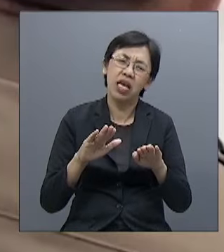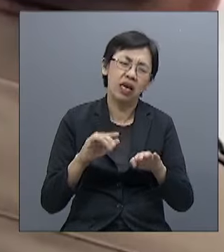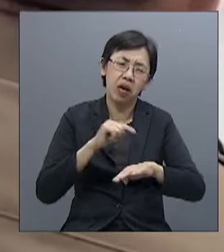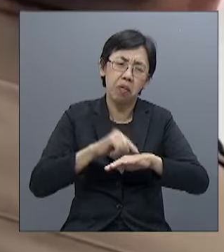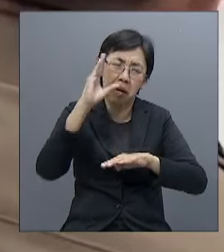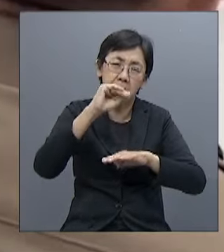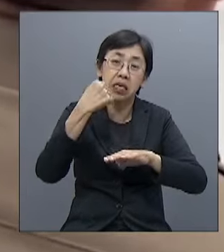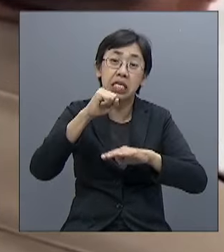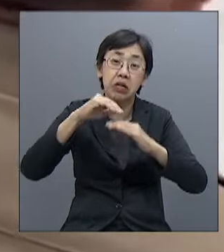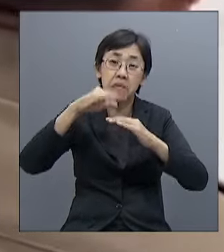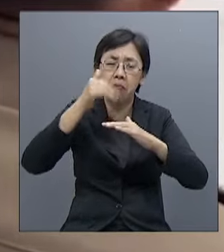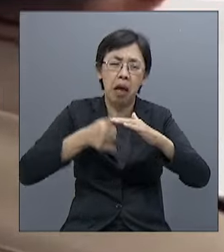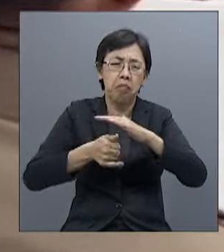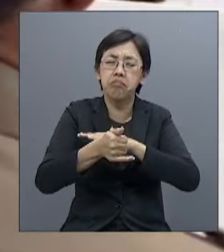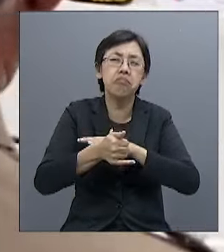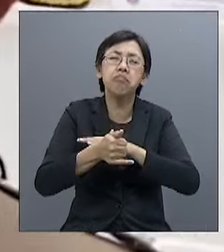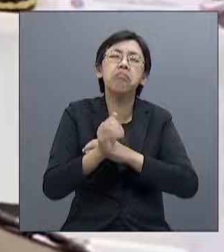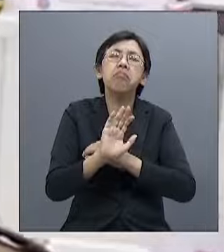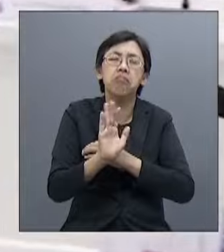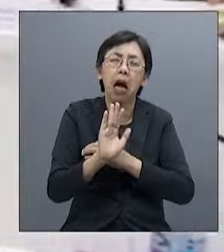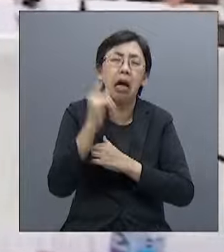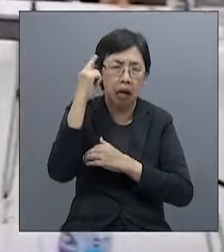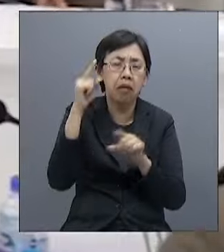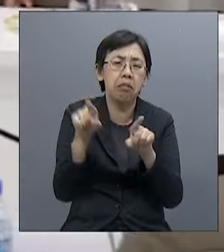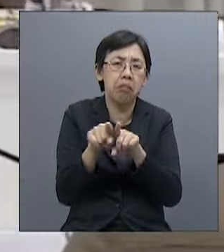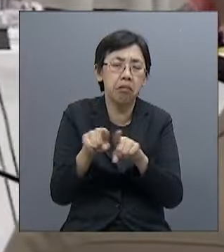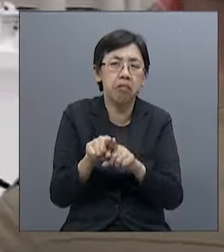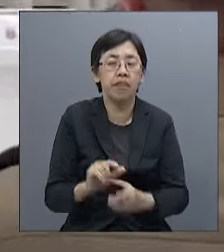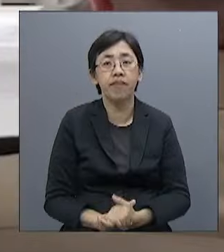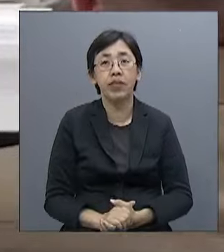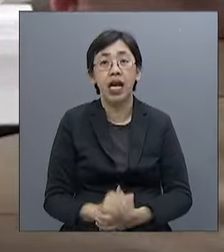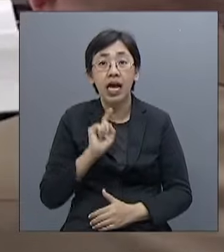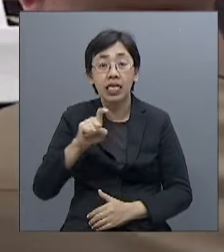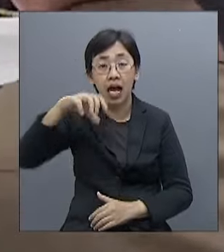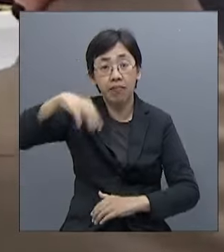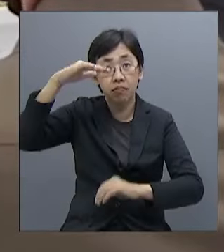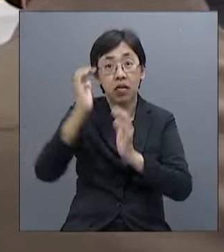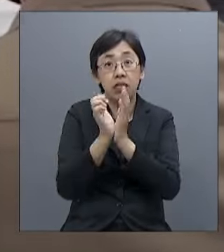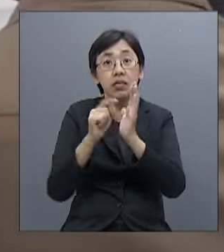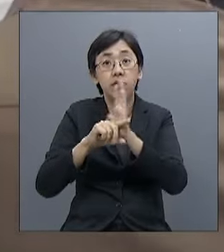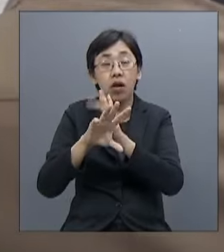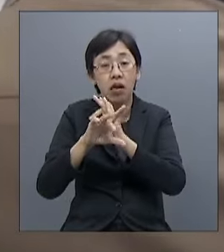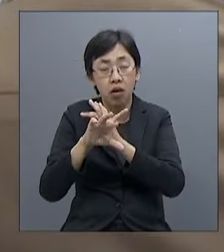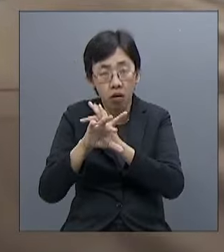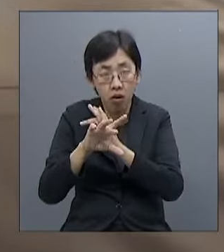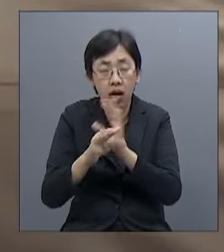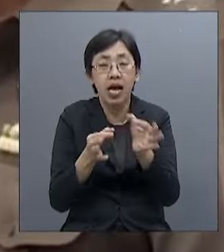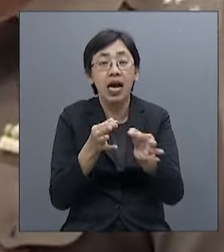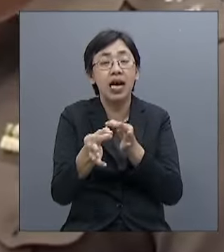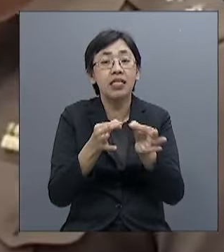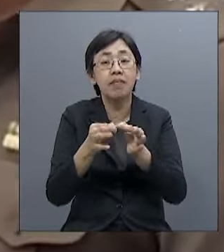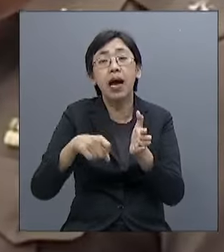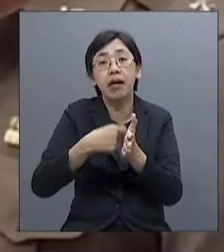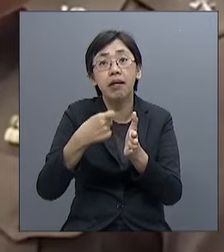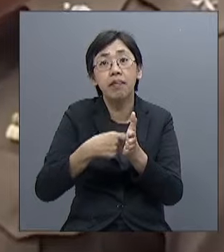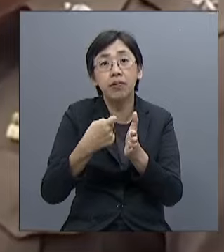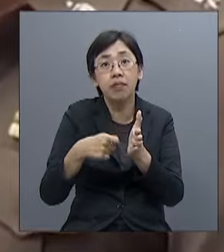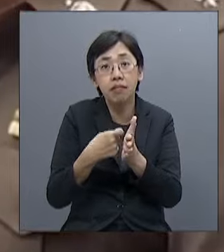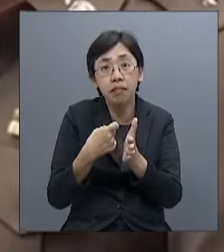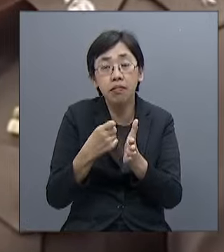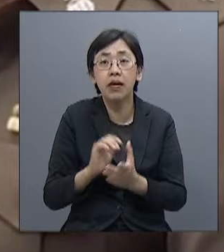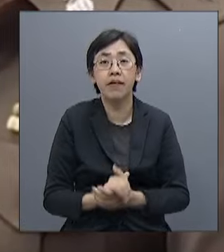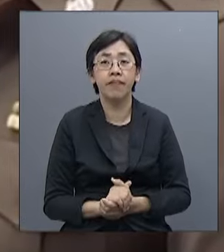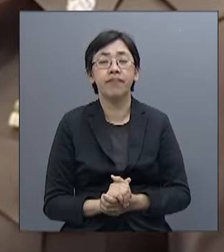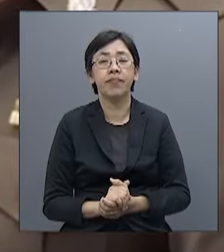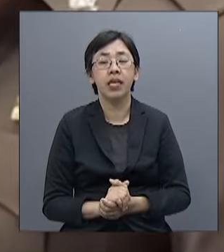ครับแต่ถ้าไปสอบถามจากทางโรงพักเมืองระยองนะคะมีคำอธิบายจากพันตำรวจเอกวีพ